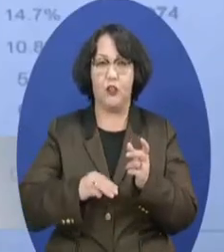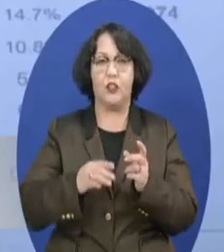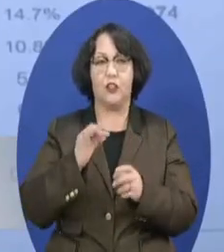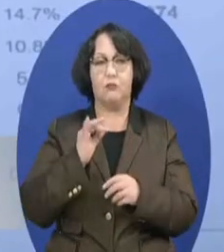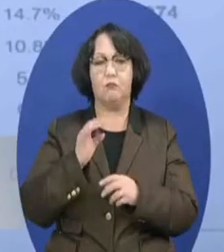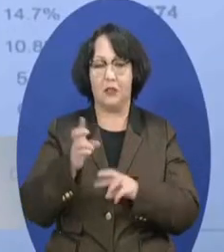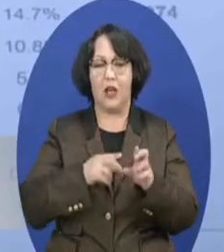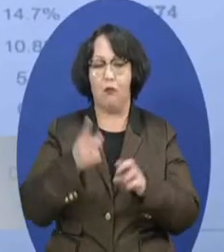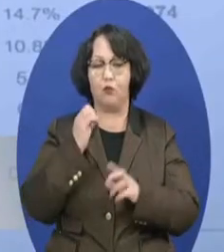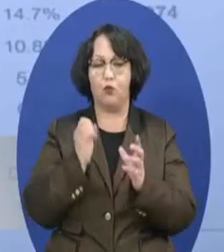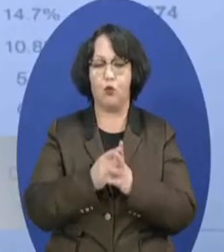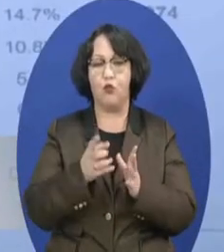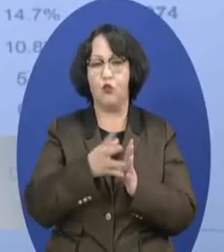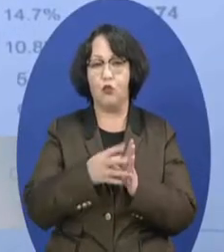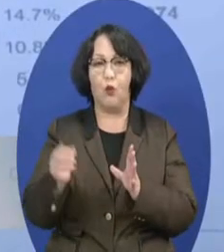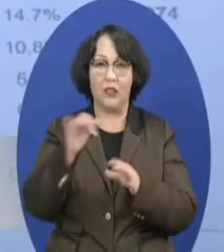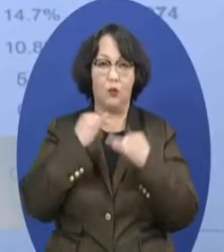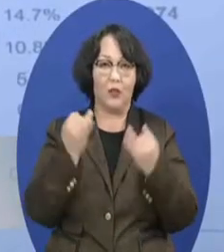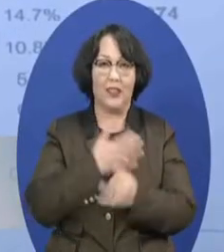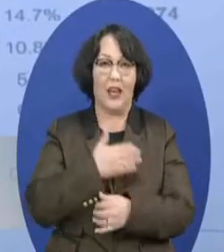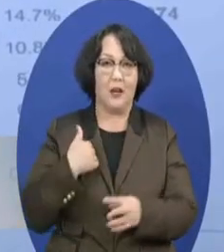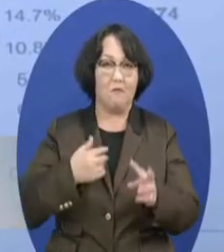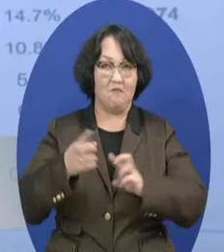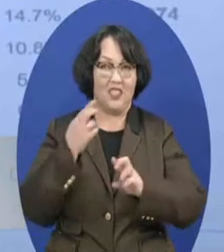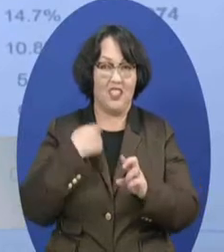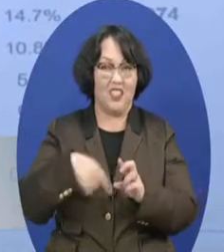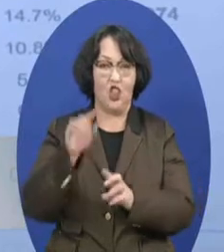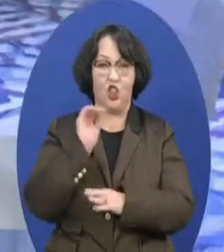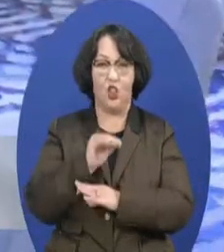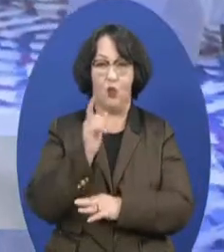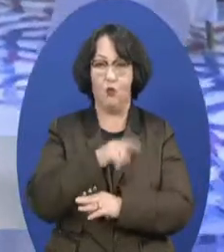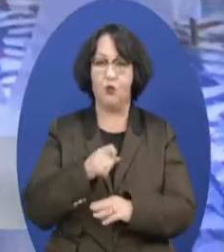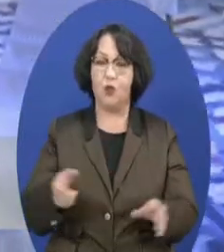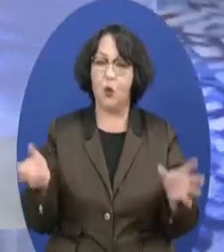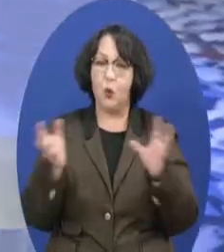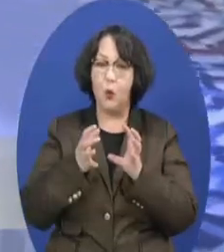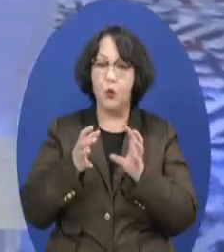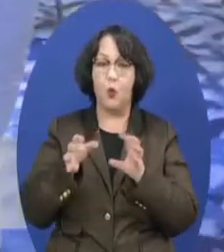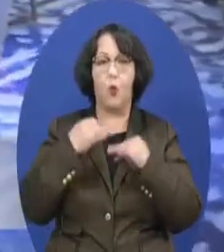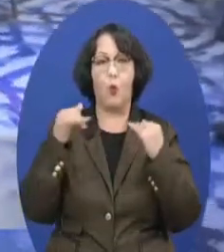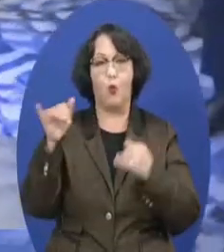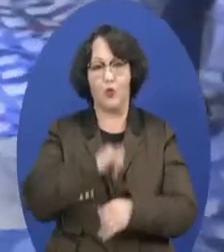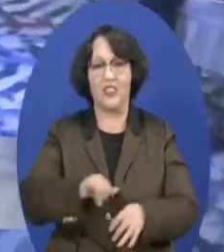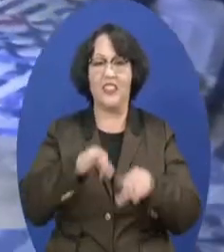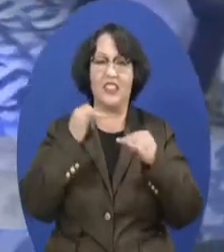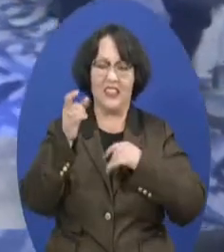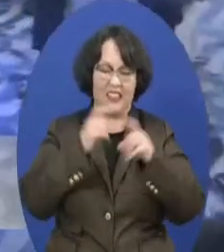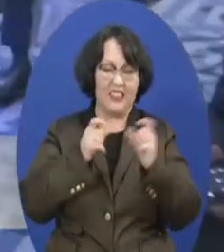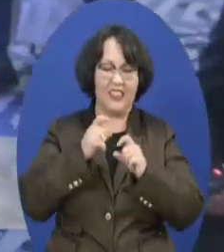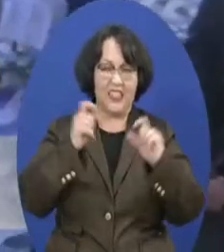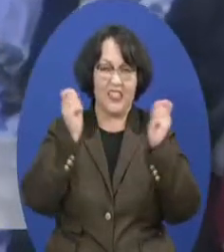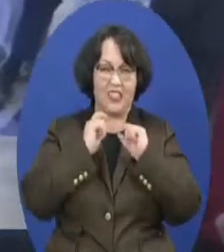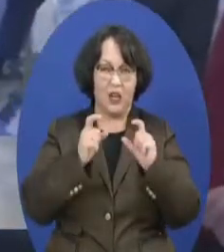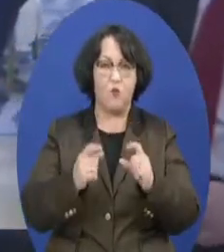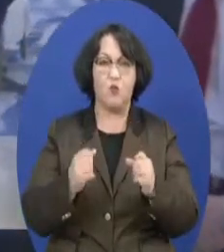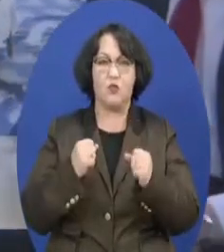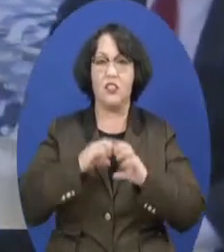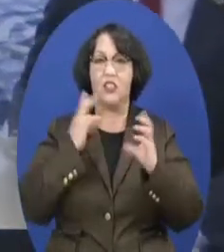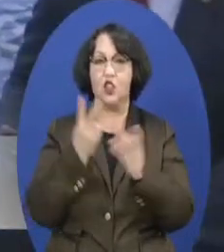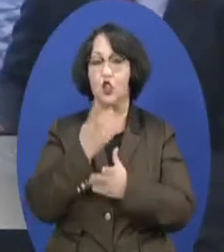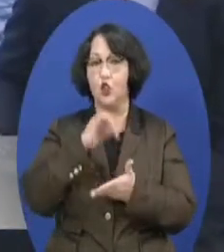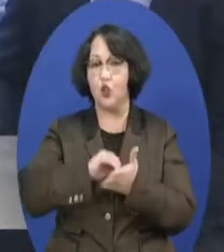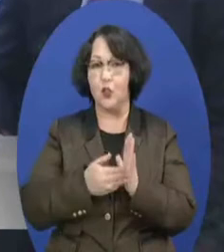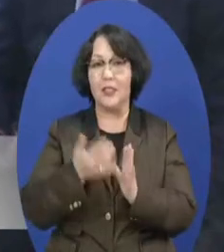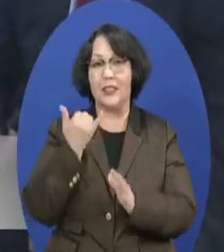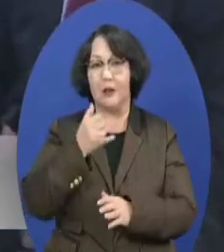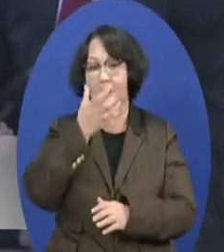өргөтэй. Тиймээс л өнөөдөр улсын хурлын дараа бизнесийнхний төлөөлөлт уулзаж тэдэнд улсынхаа эдийн засгийг сэргээхэд хүч нэгтгэх төлөвлөгөө мөн